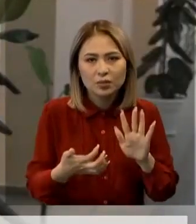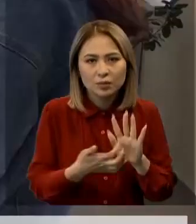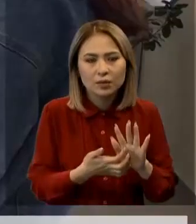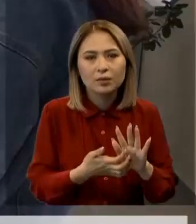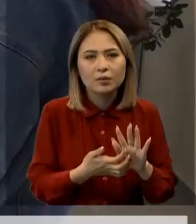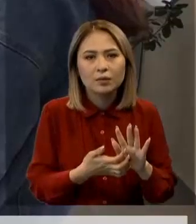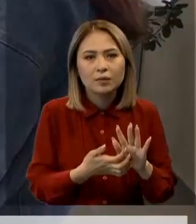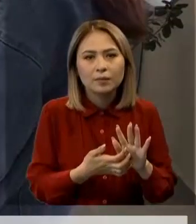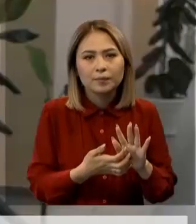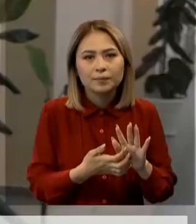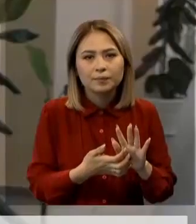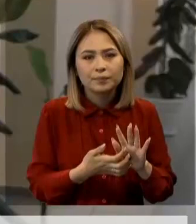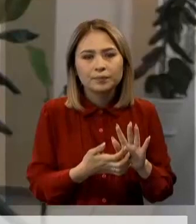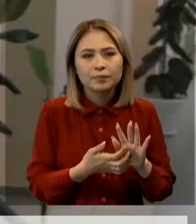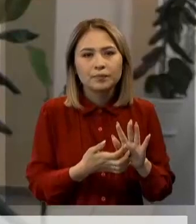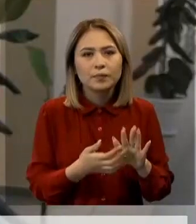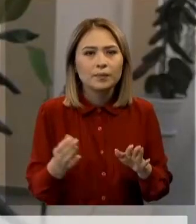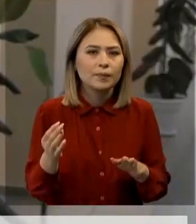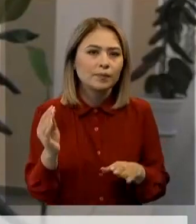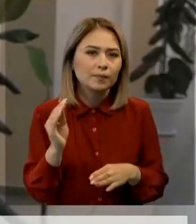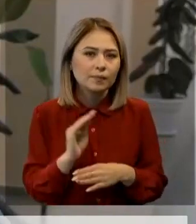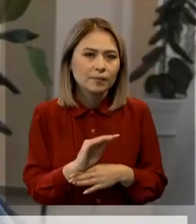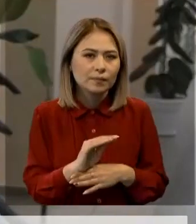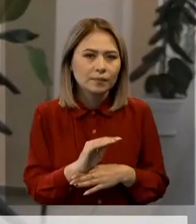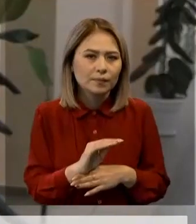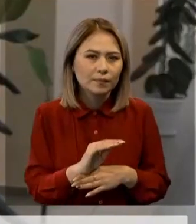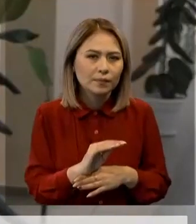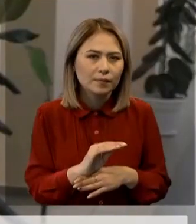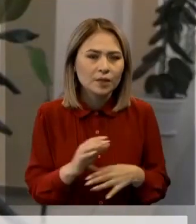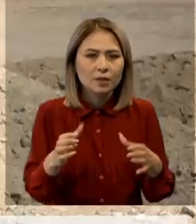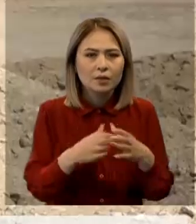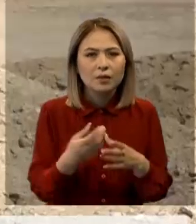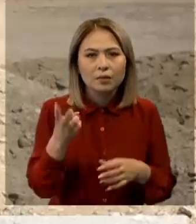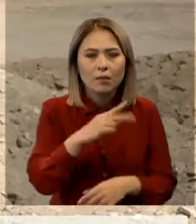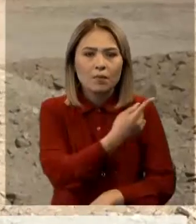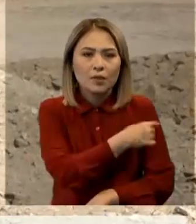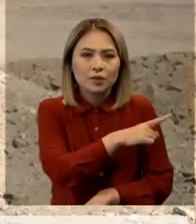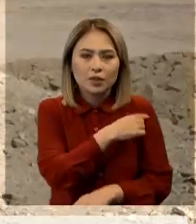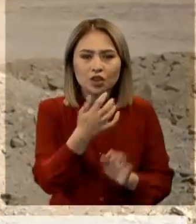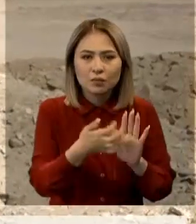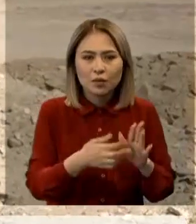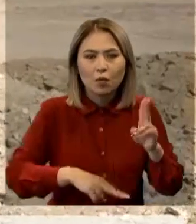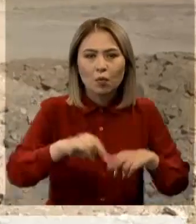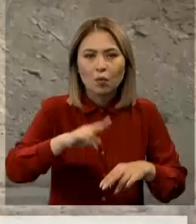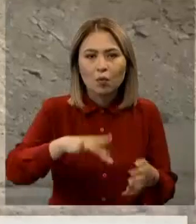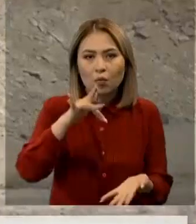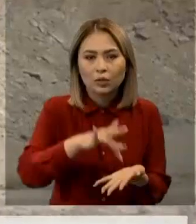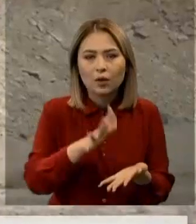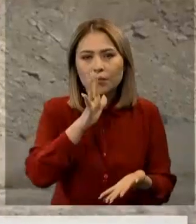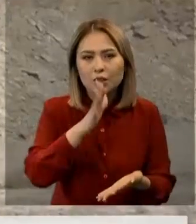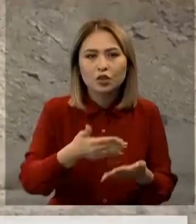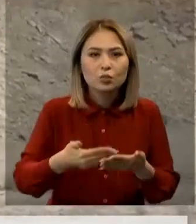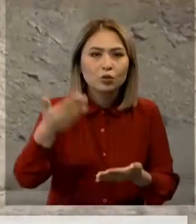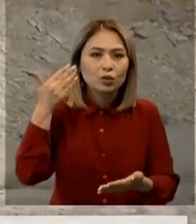Қызылтөбе дәрігерлік амбулаториясынан жетіспейді, және сонымен қатар Батыр дәрігерлік амбулаториясынан жетіспейді. Орталық аурухана салынатыны 5 жыл бұрын